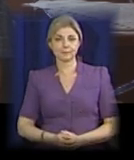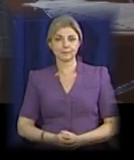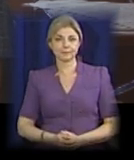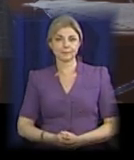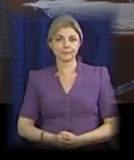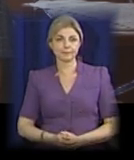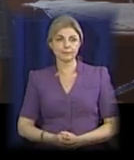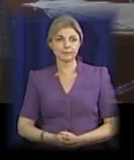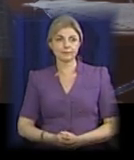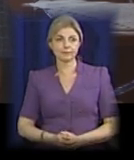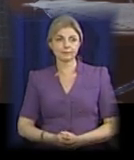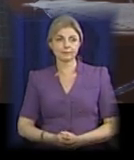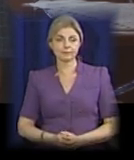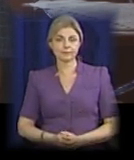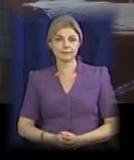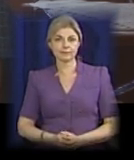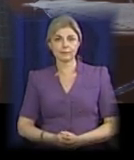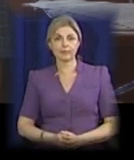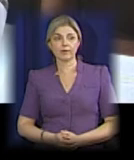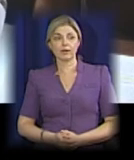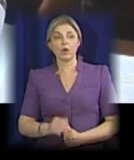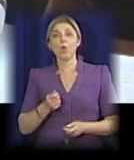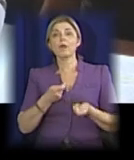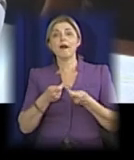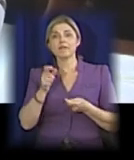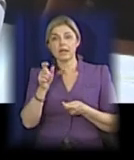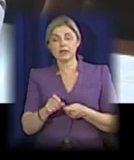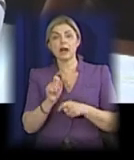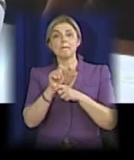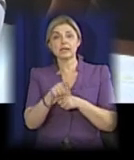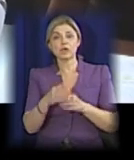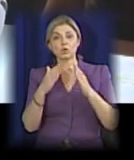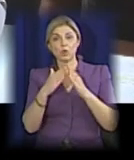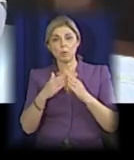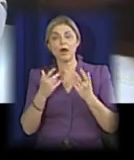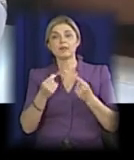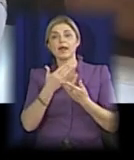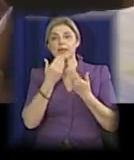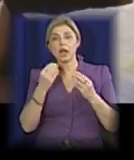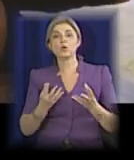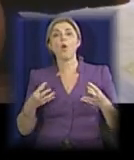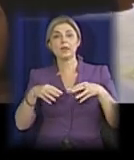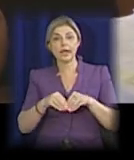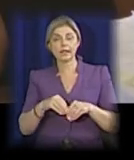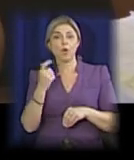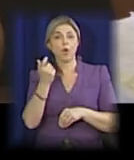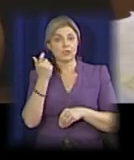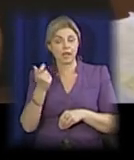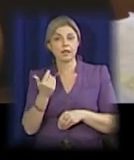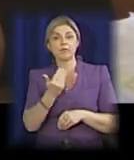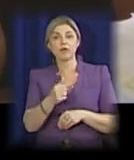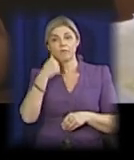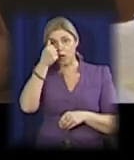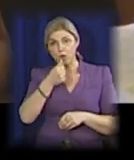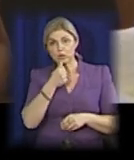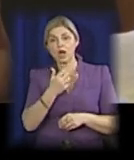управителя і прибужжя. Управителів призначать будинкам, в яких не створено об'єднань співвласників. Цьогоріч їх отримає